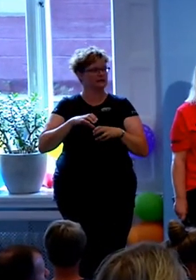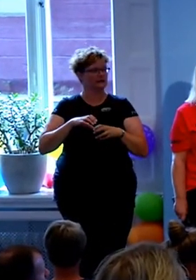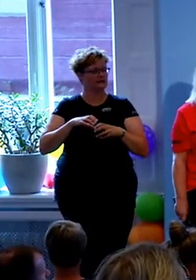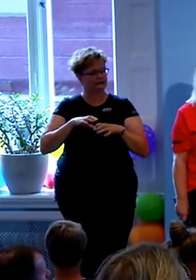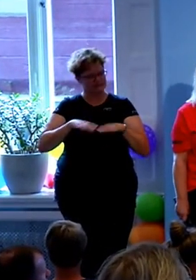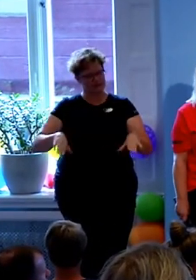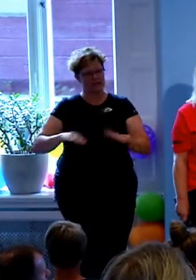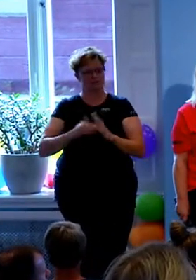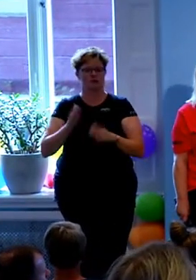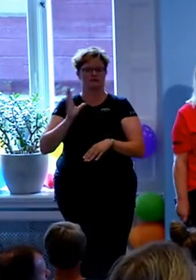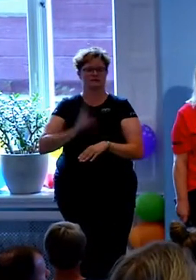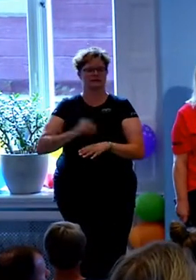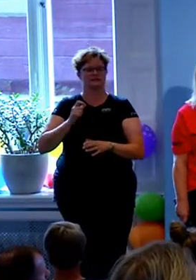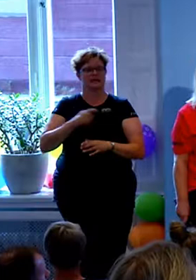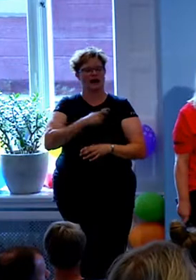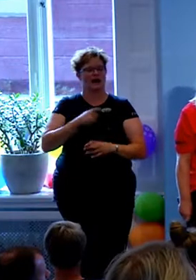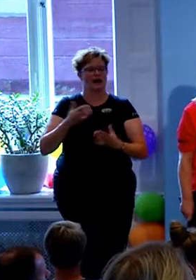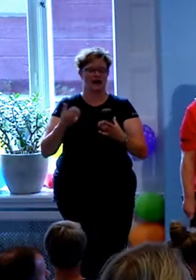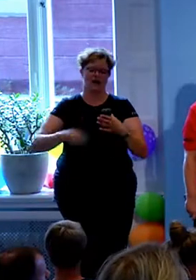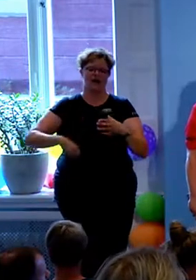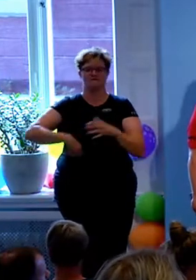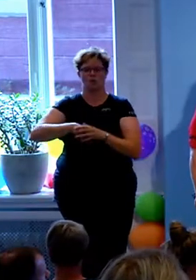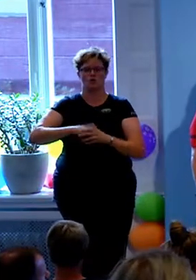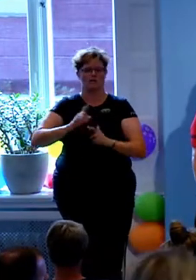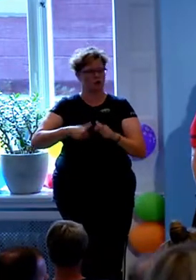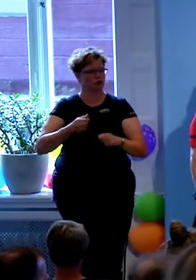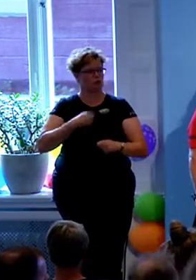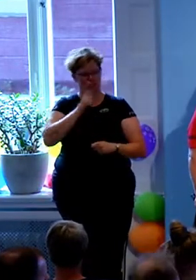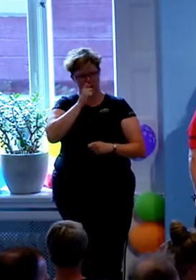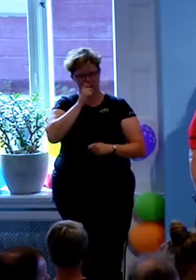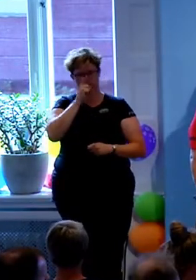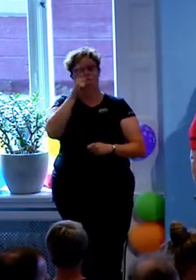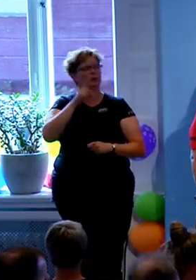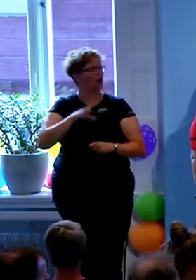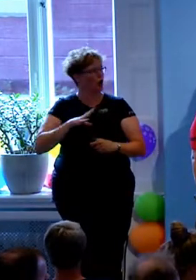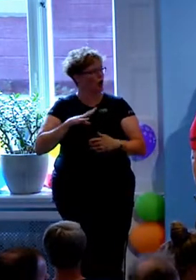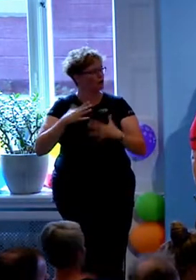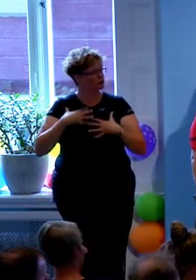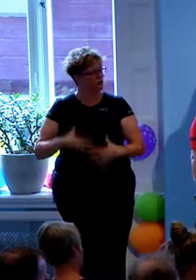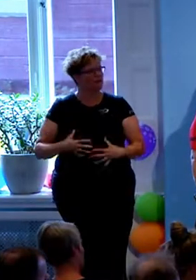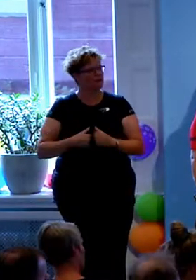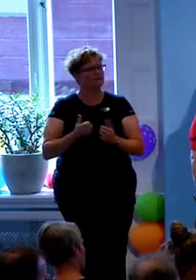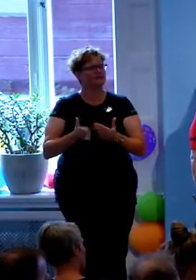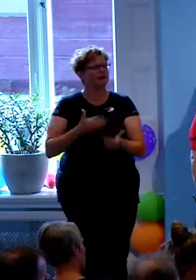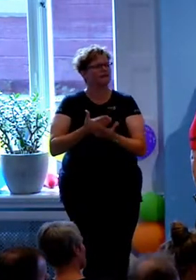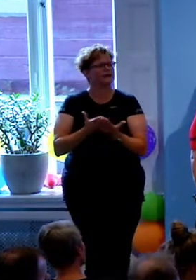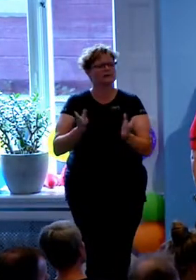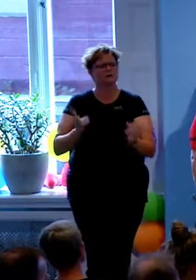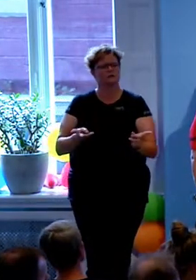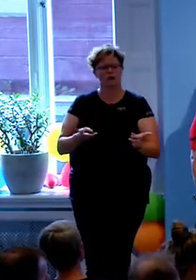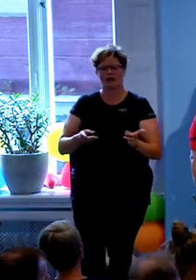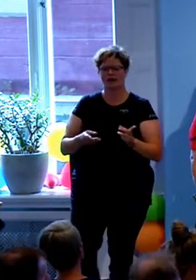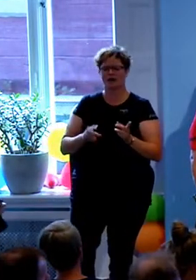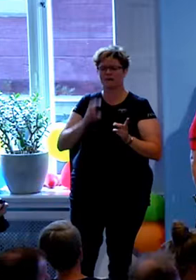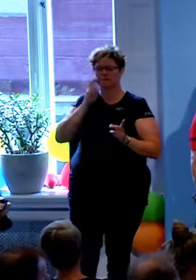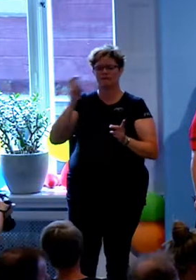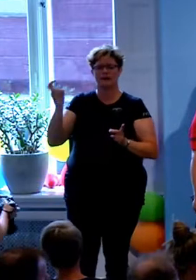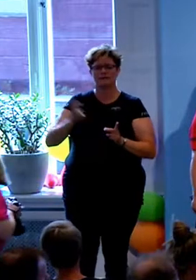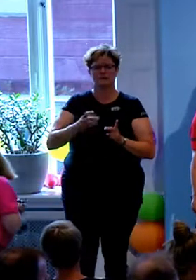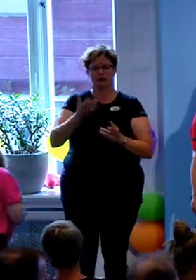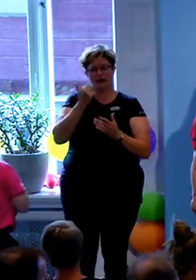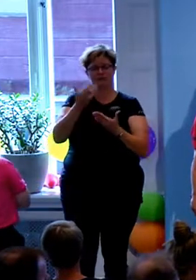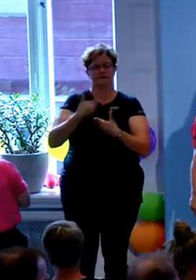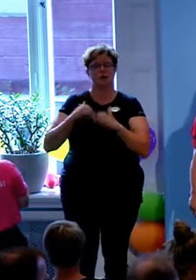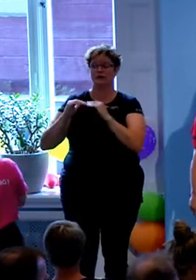fotbollförbundet. Nej. Jag är stolt att ha min jag ställer frågan till varför man inte gör det utifrån det perspektivet att kunna